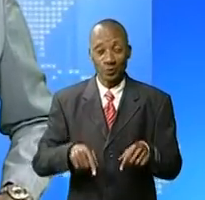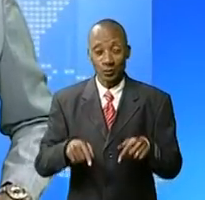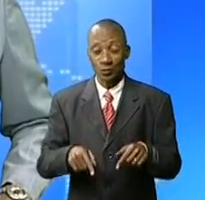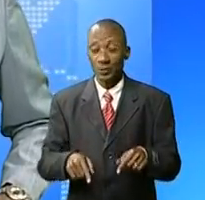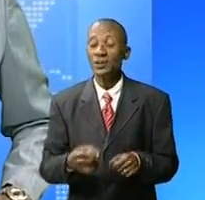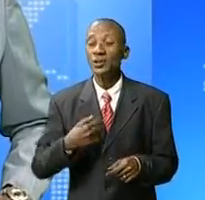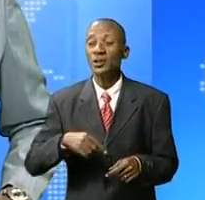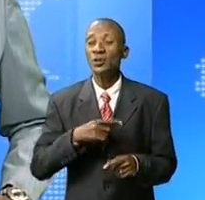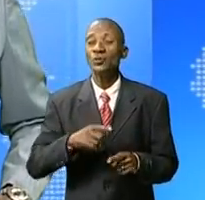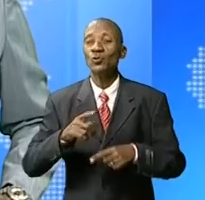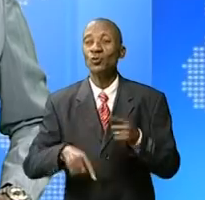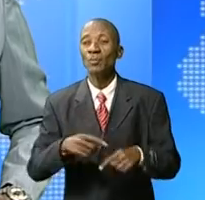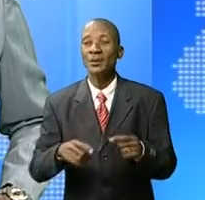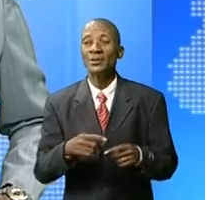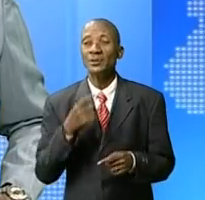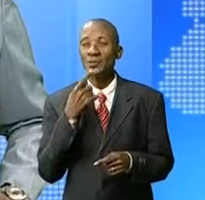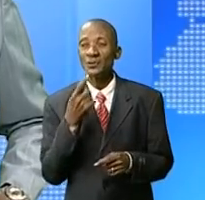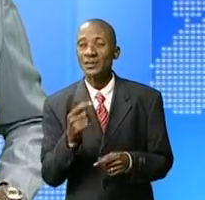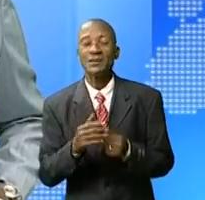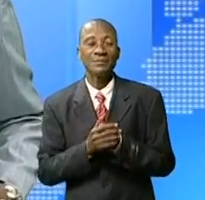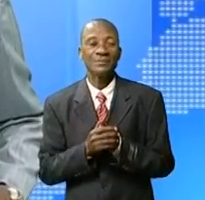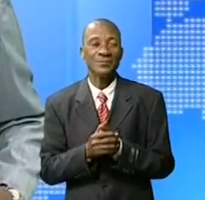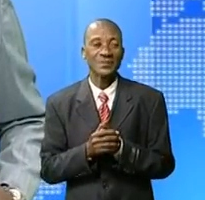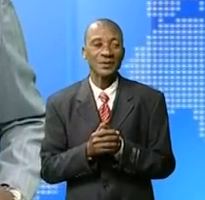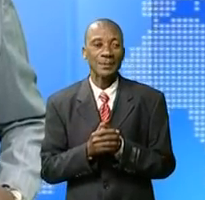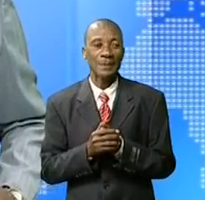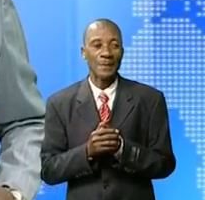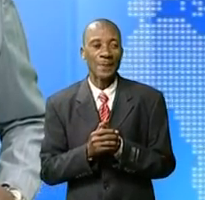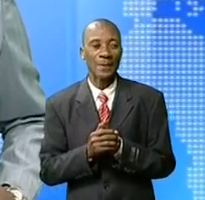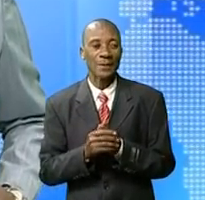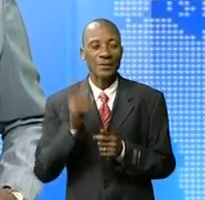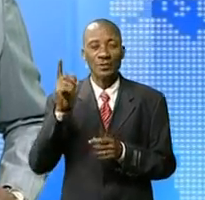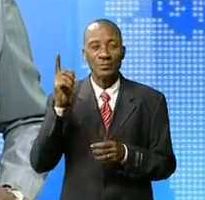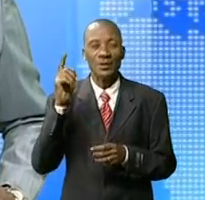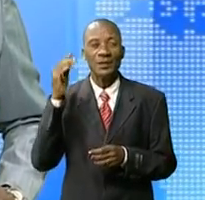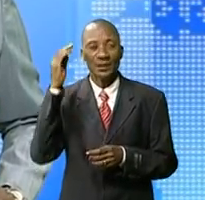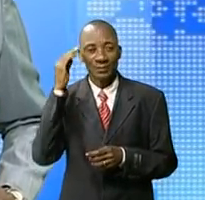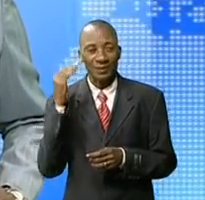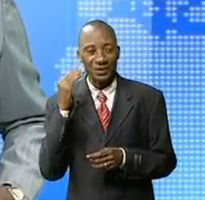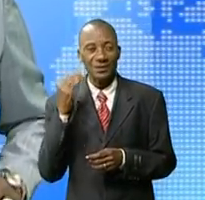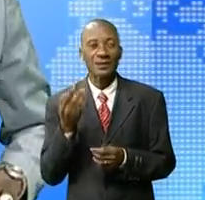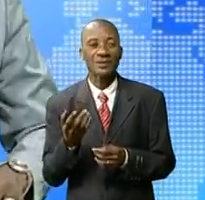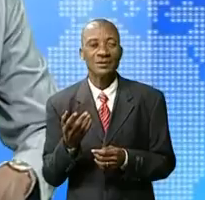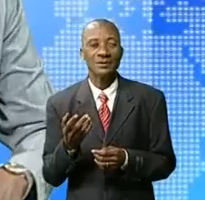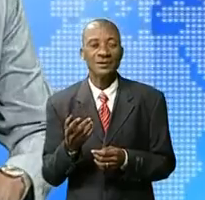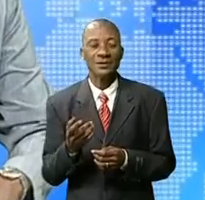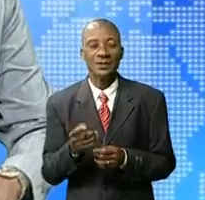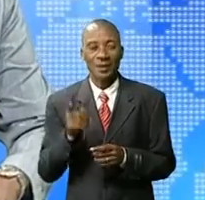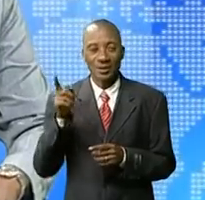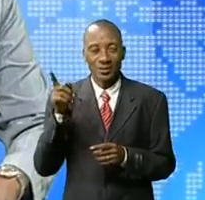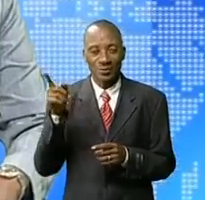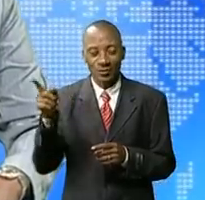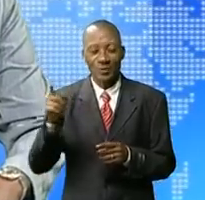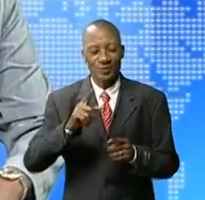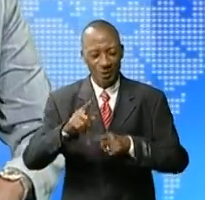et de l'industrie à Berlin, le président de la République, Félix-Antoine Tshisekedi, a échangé avec les dirigeants de la firme allemande Veridos